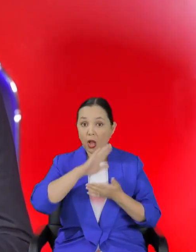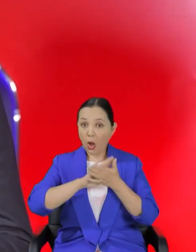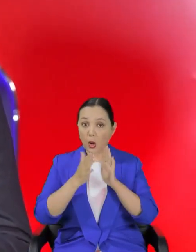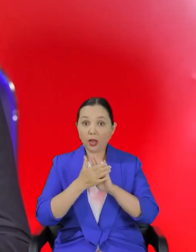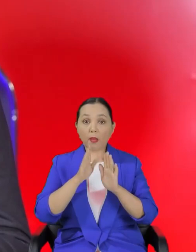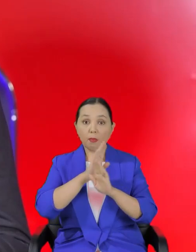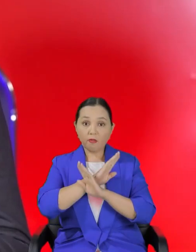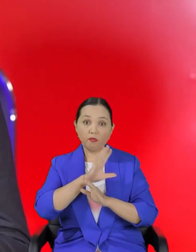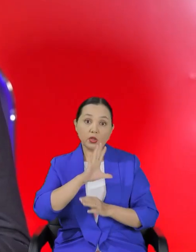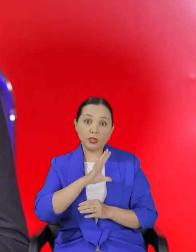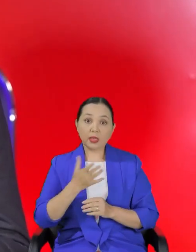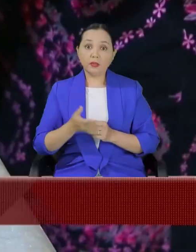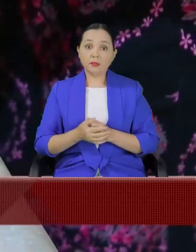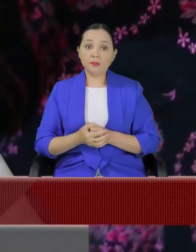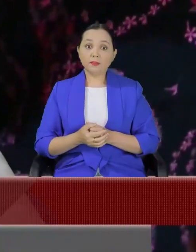vafot etgan hattoki.